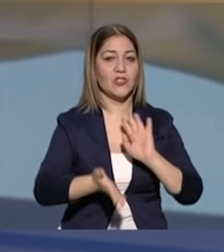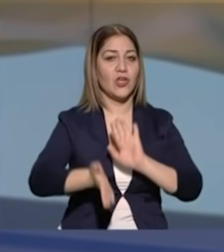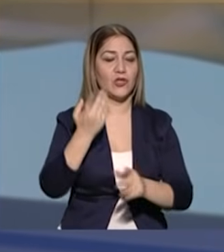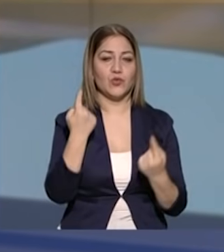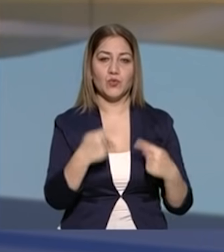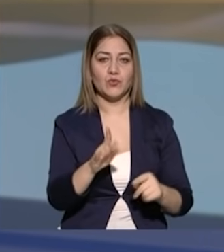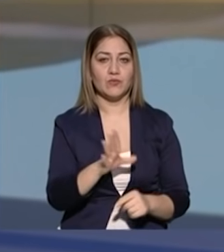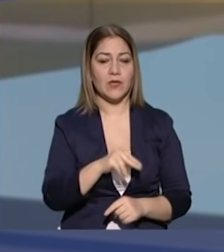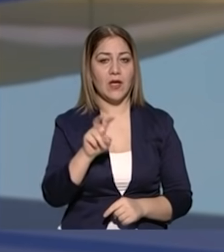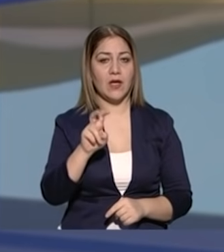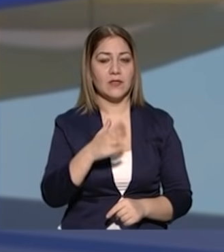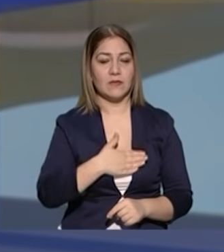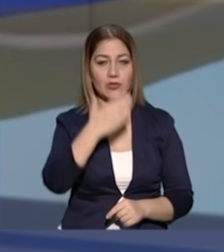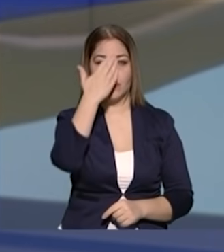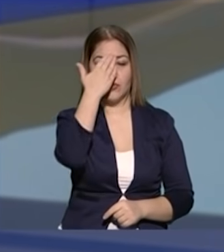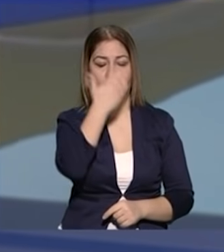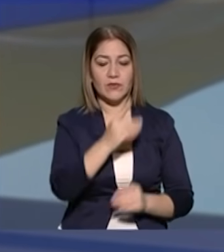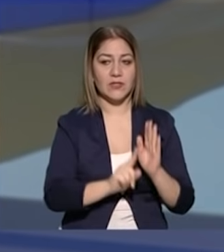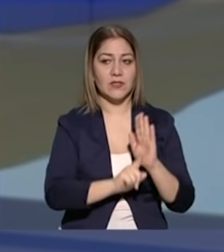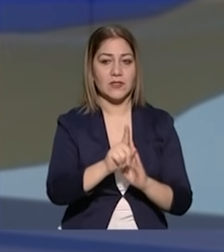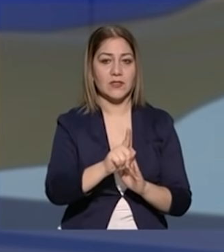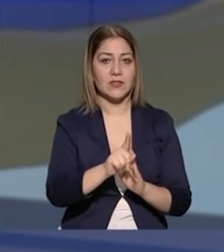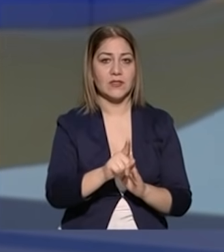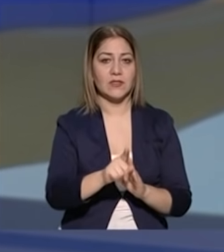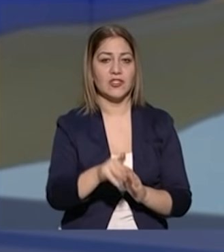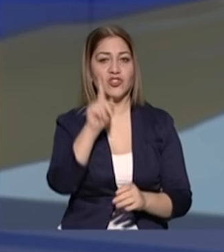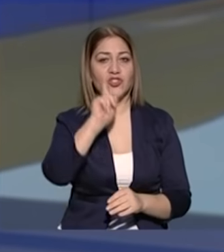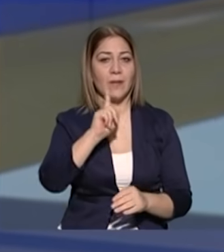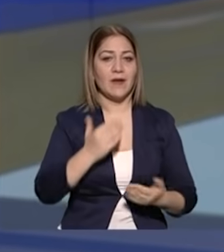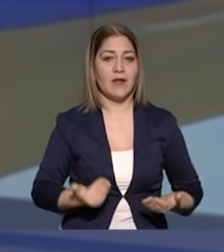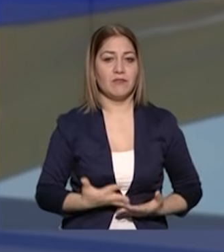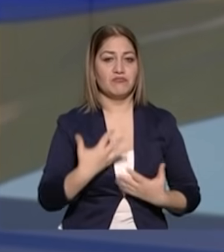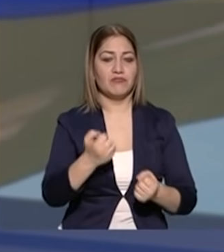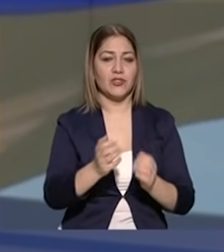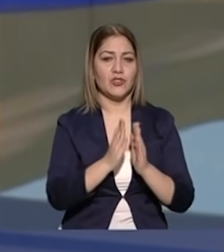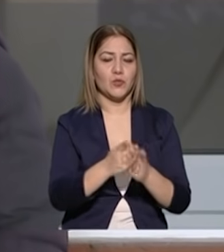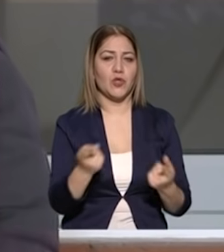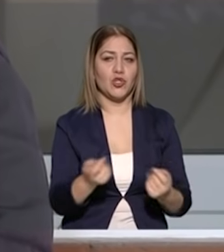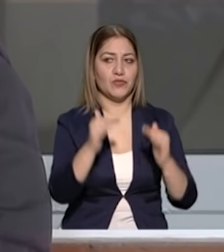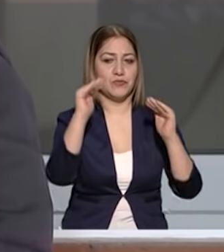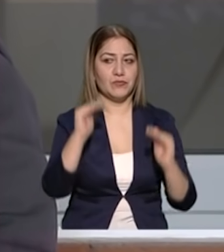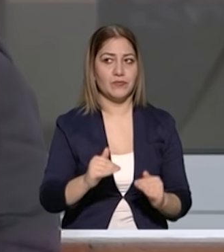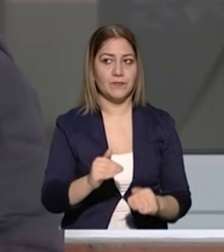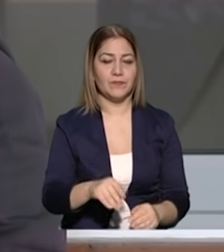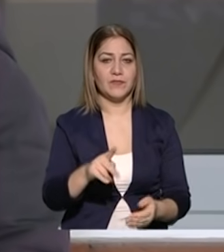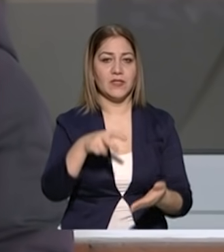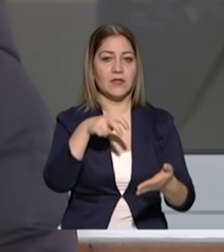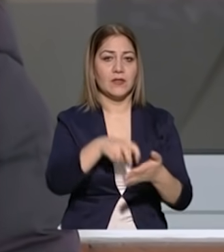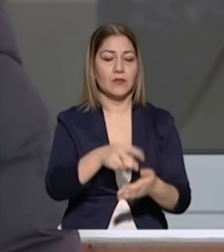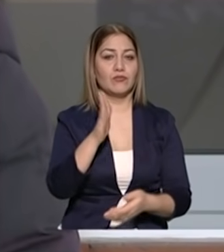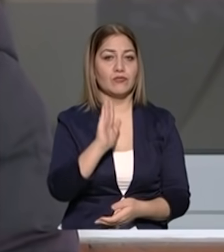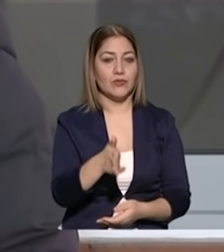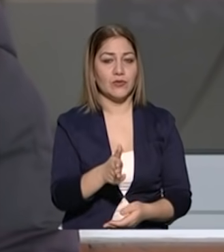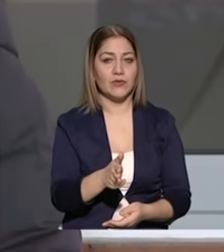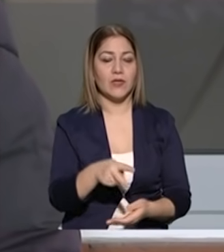այլ էր։ Արցախցի մեր հայրենակիցները նաև սկսել են քիչ դիմել ժամանակավոր կացարանի խնդրանքով։ Բոլոր դեպքերում ձեզ կգրանցենք